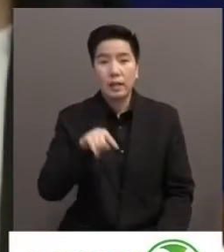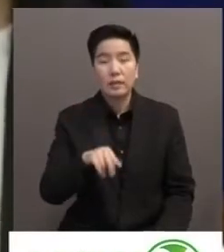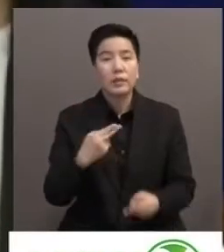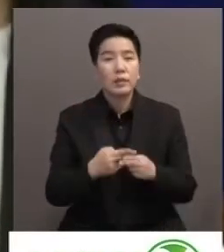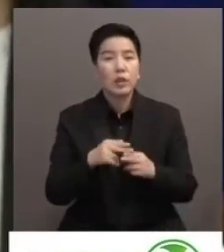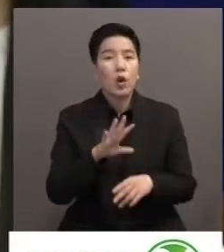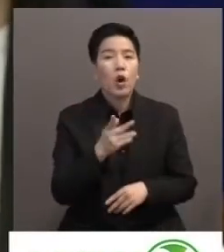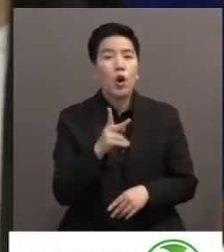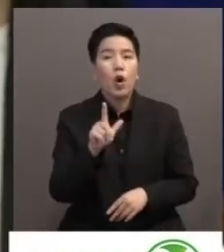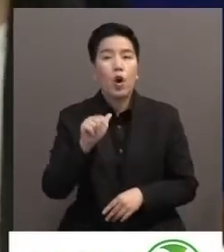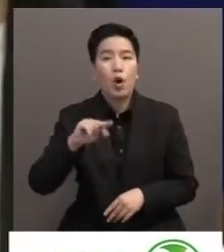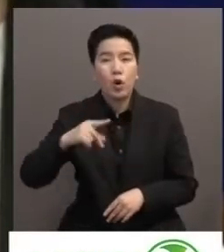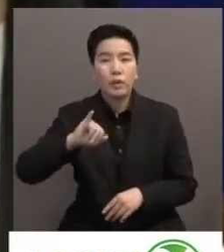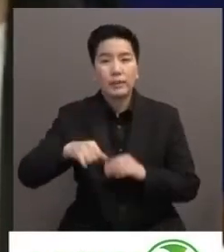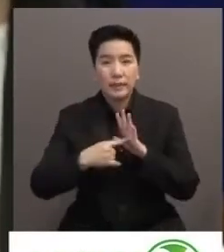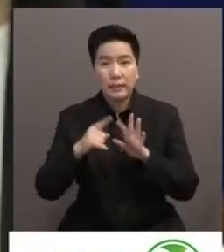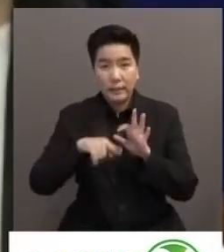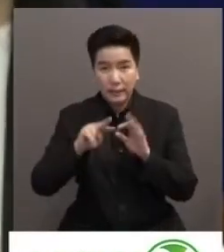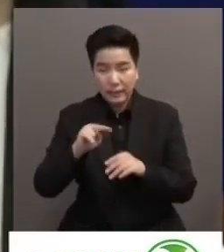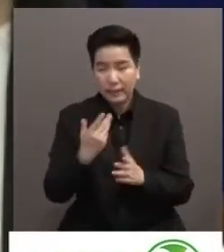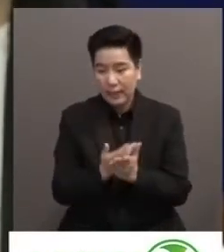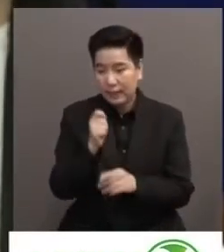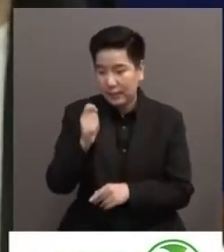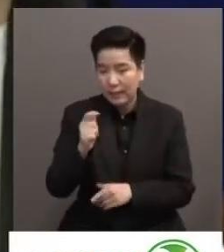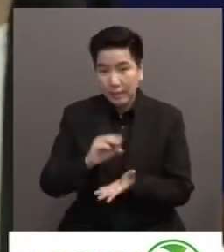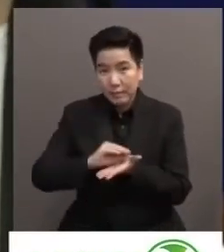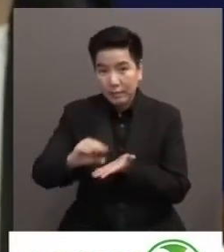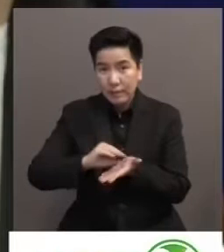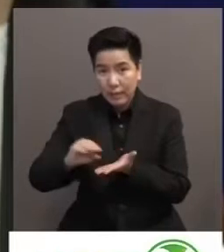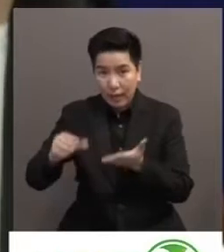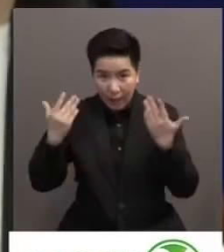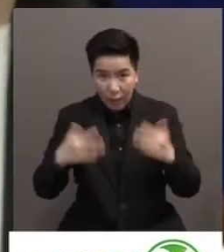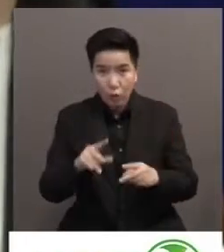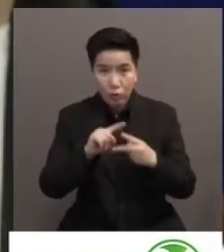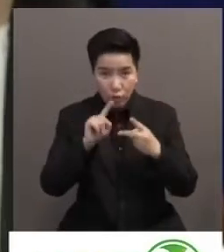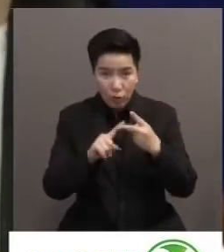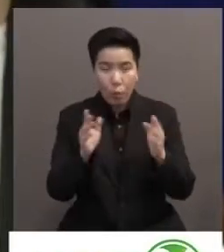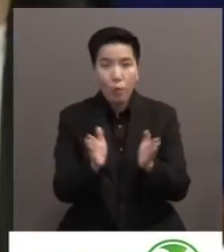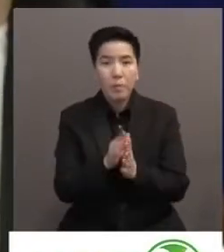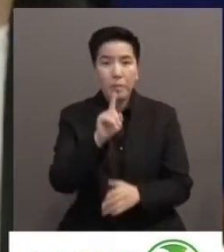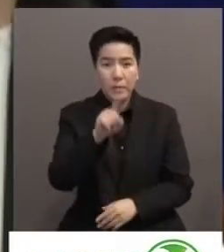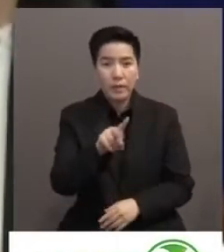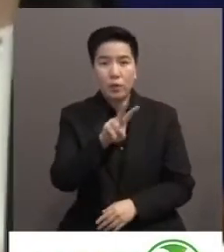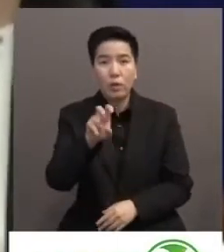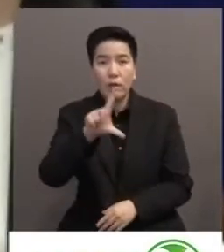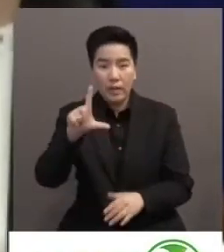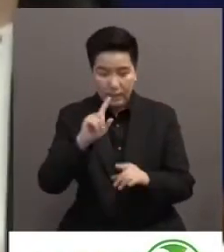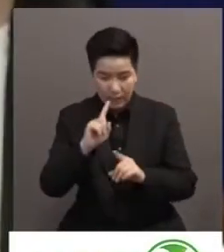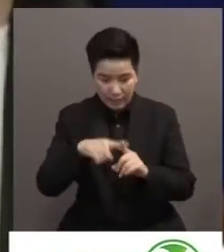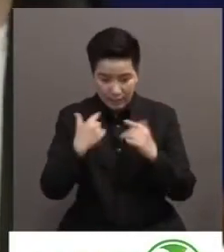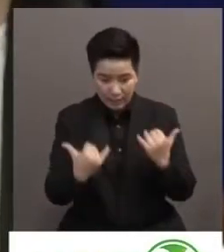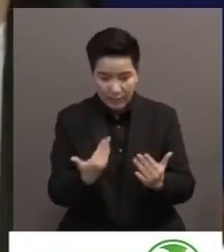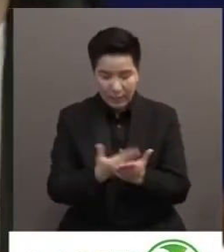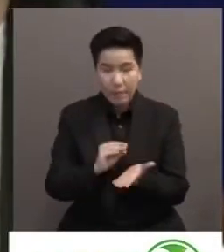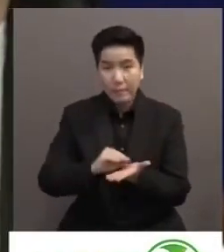คลองจันทน์ได้ชำระหนี้ให้กับเจ้าหนี้ไปแล้ว2งวดรวมเป็นเงิน 1,200 ล้านบาทและก็ภายในเดือนนี้นะคะเตรียมชำระ